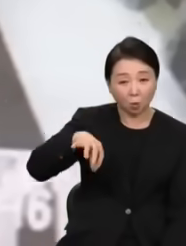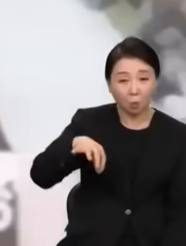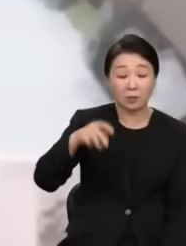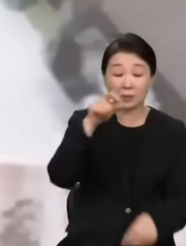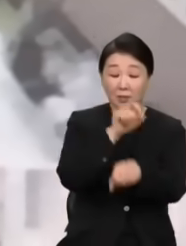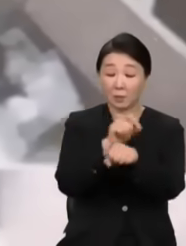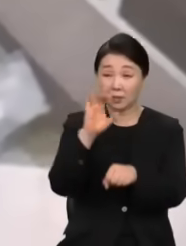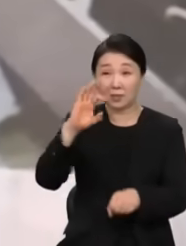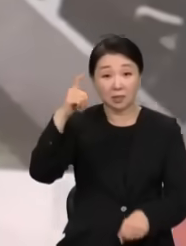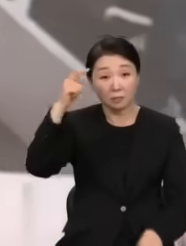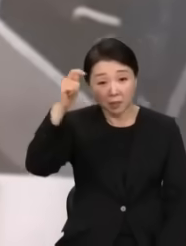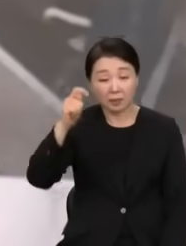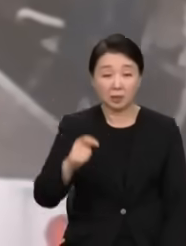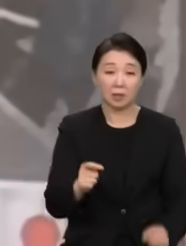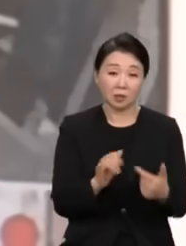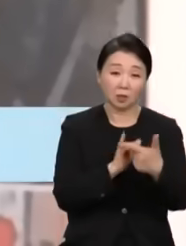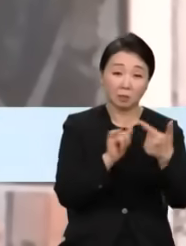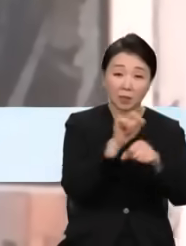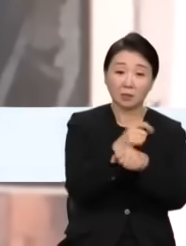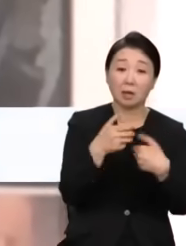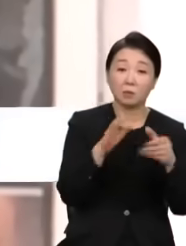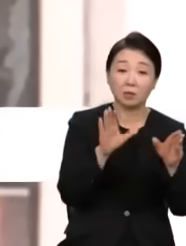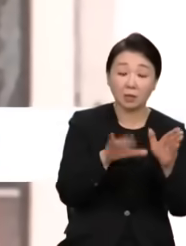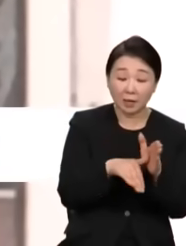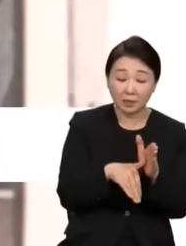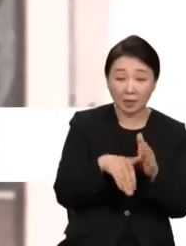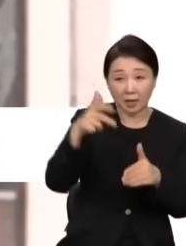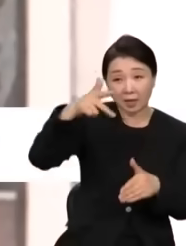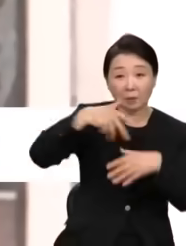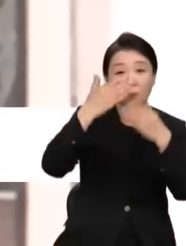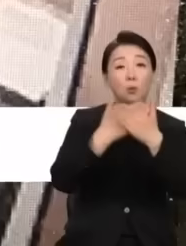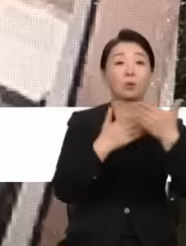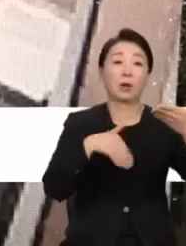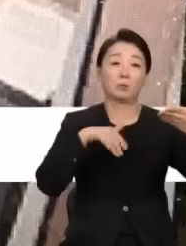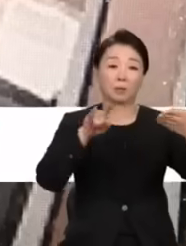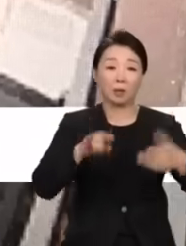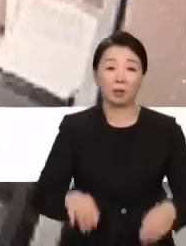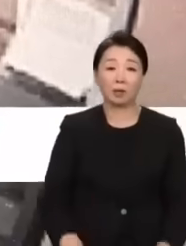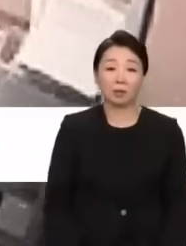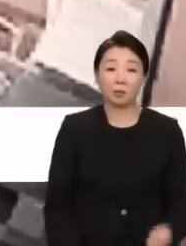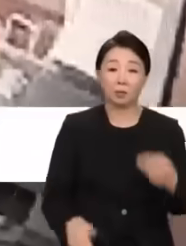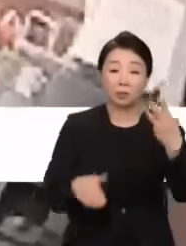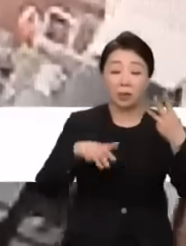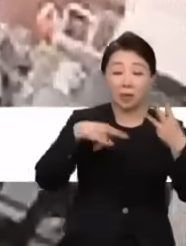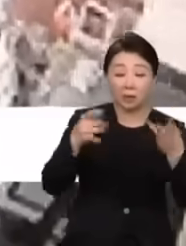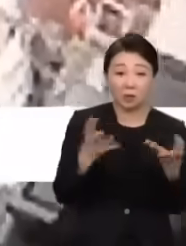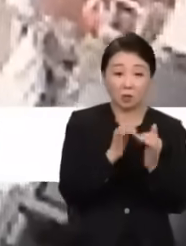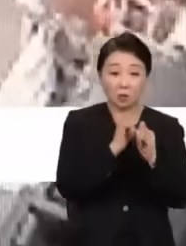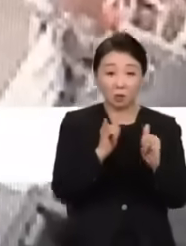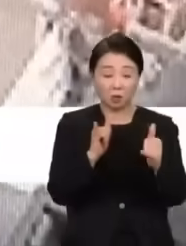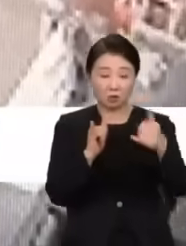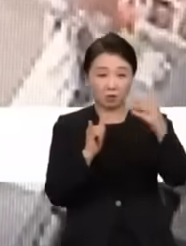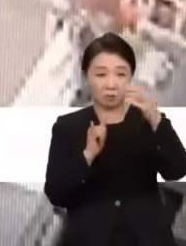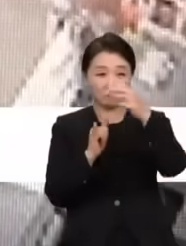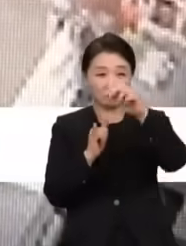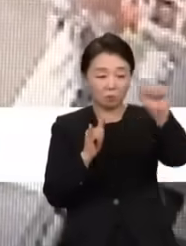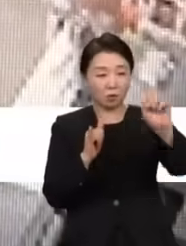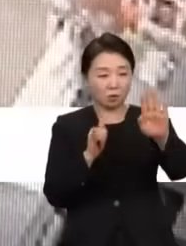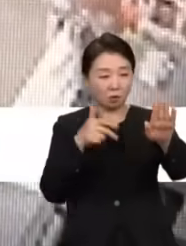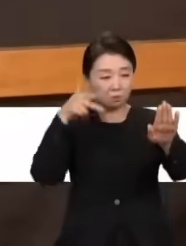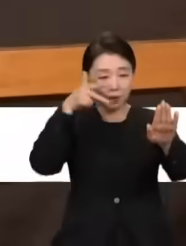화면입니다. 6명이 쓰는 사무실에 카메라는 총 9대, 이 중 3대는 직원들의 모니터를 촬영하고